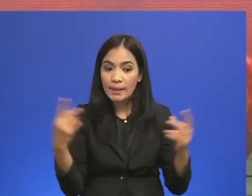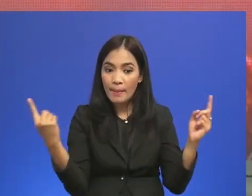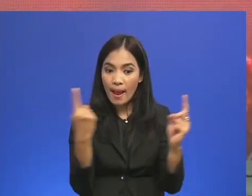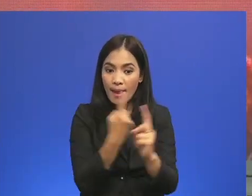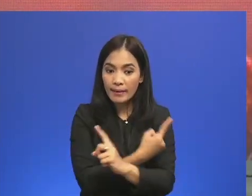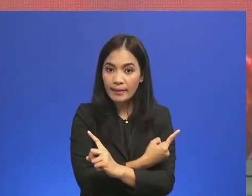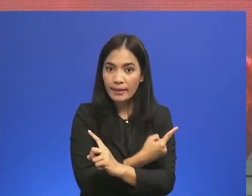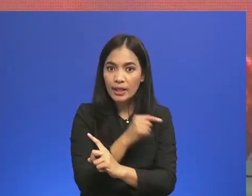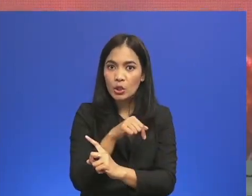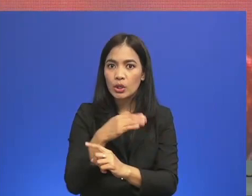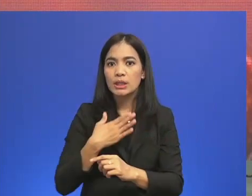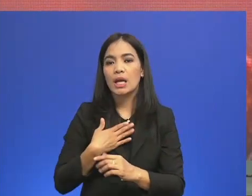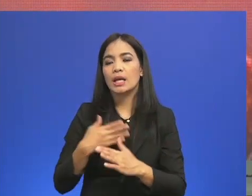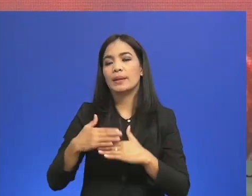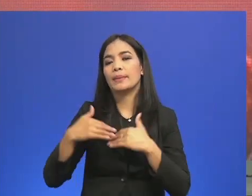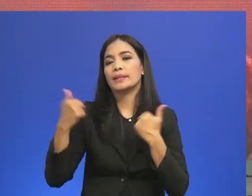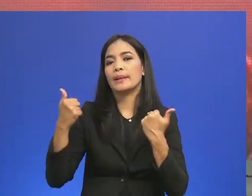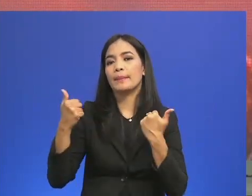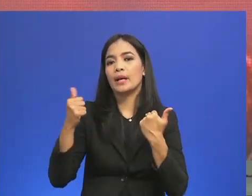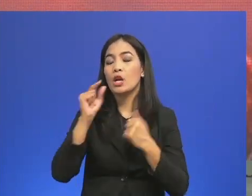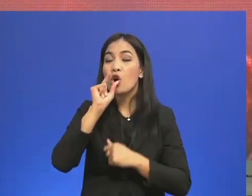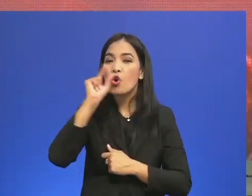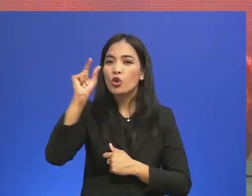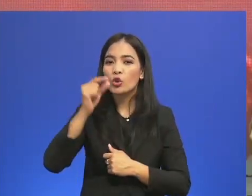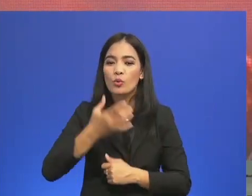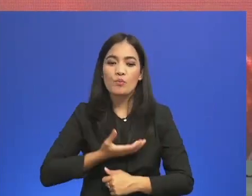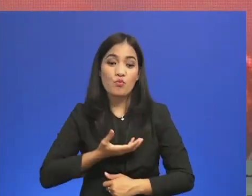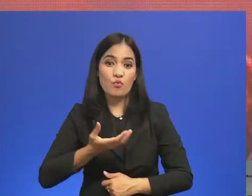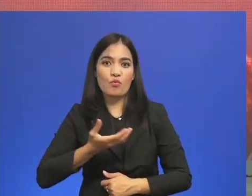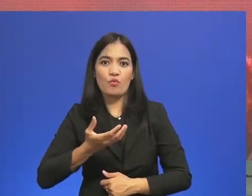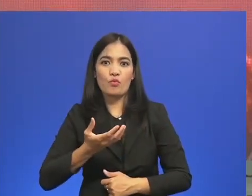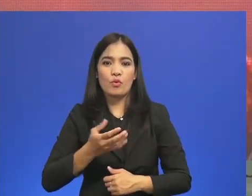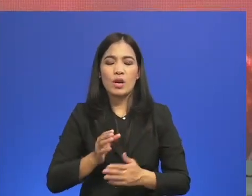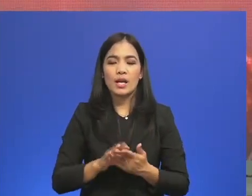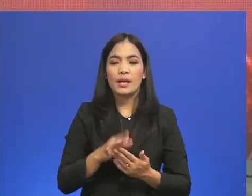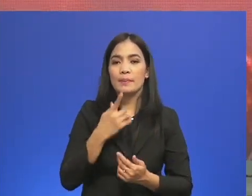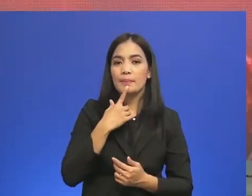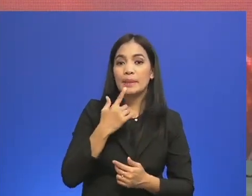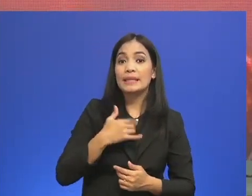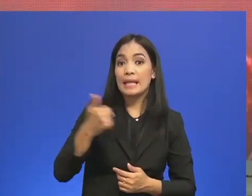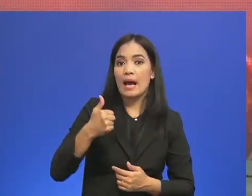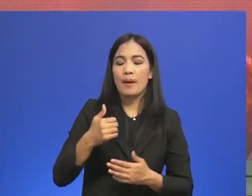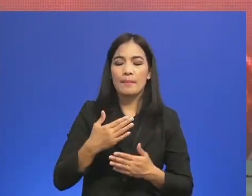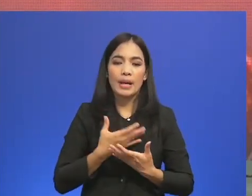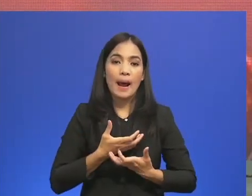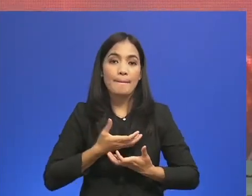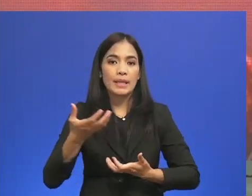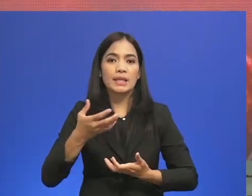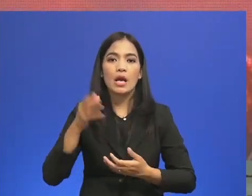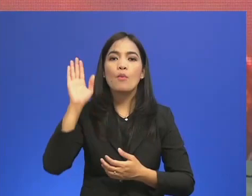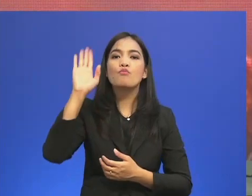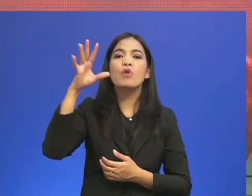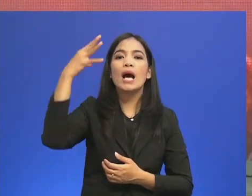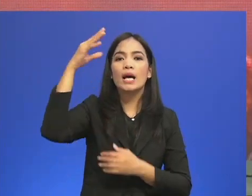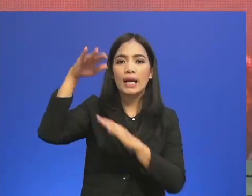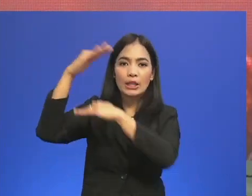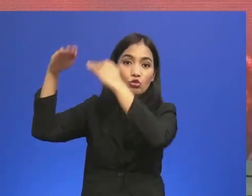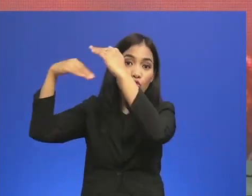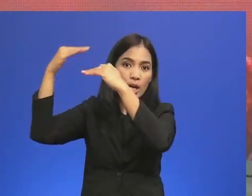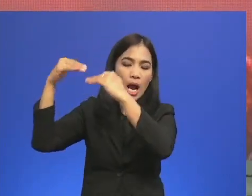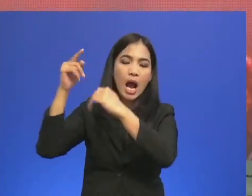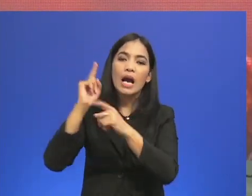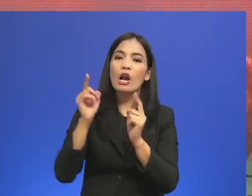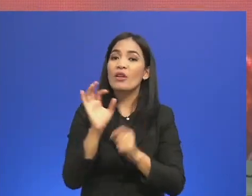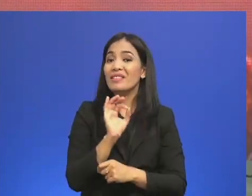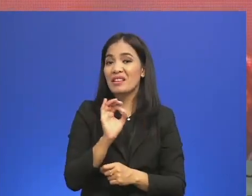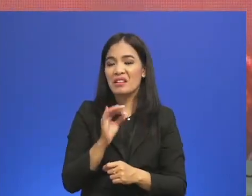saya dipersiapkan untuk berambisi, untuk bisa berambisi pulang ke surga. Kalau tidak, saya tidak